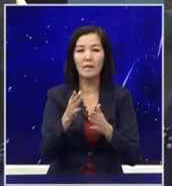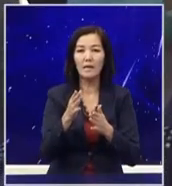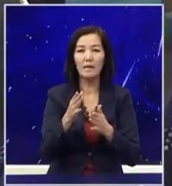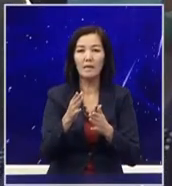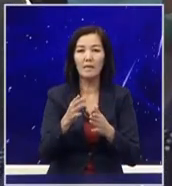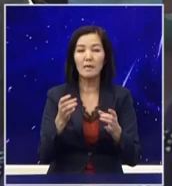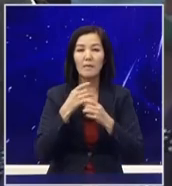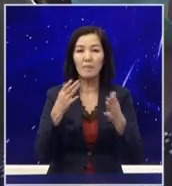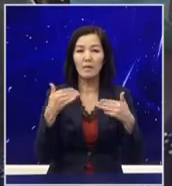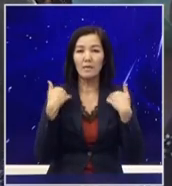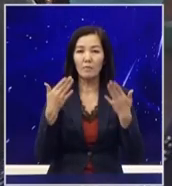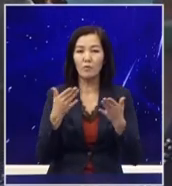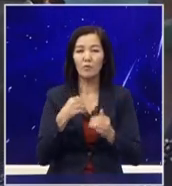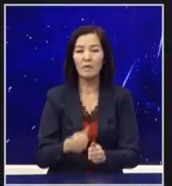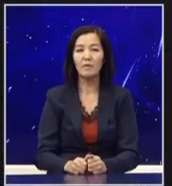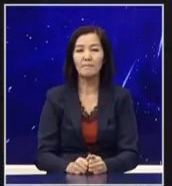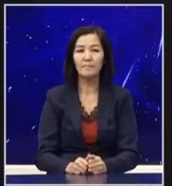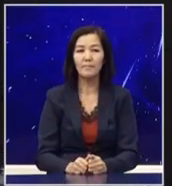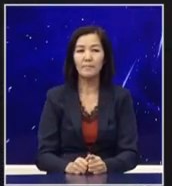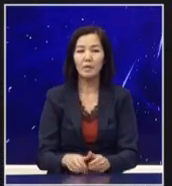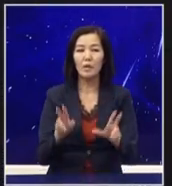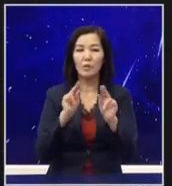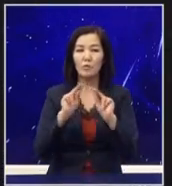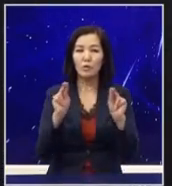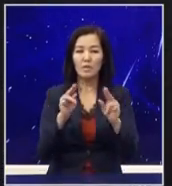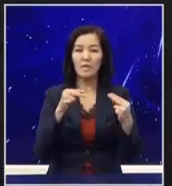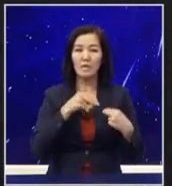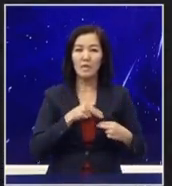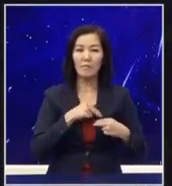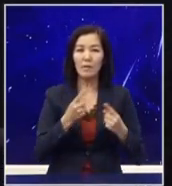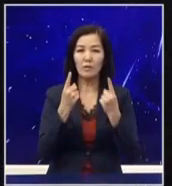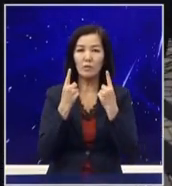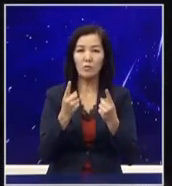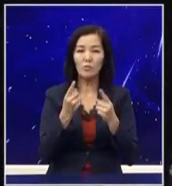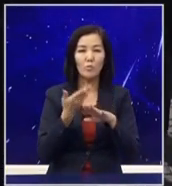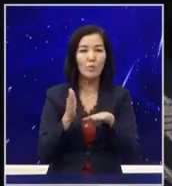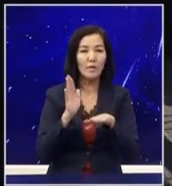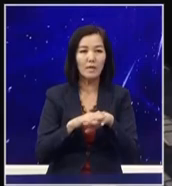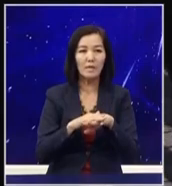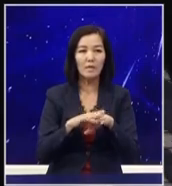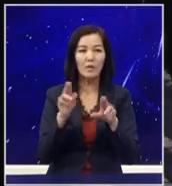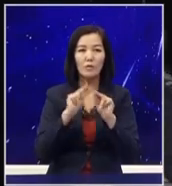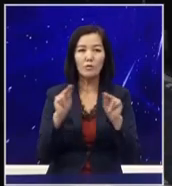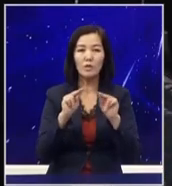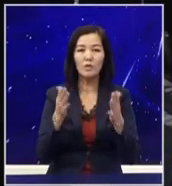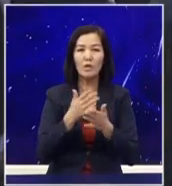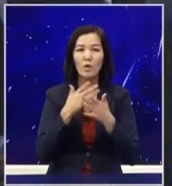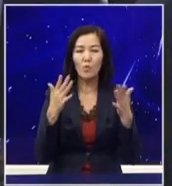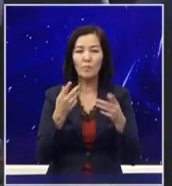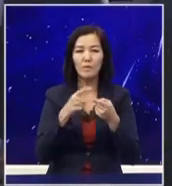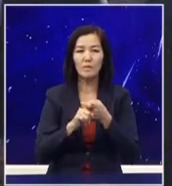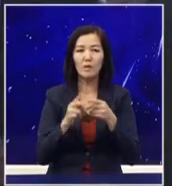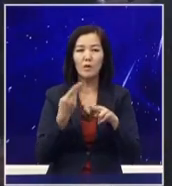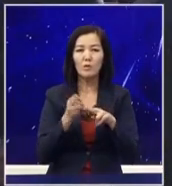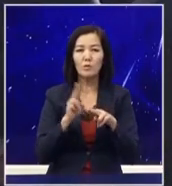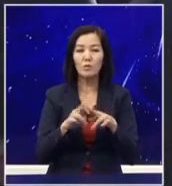кәсіби мерекелерімен құттықтады. Ұстаздардың еңбегі ерен, өте қиын. Ұстаздарға көп байланысты. Сондықтан